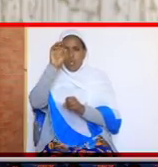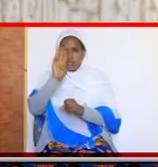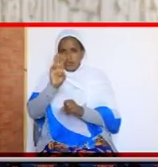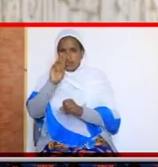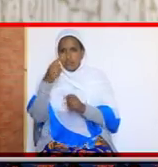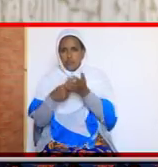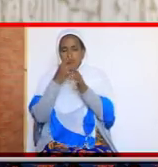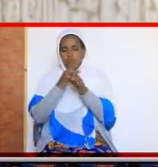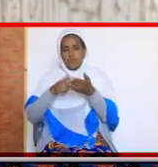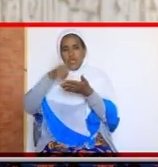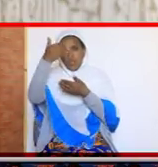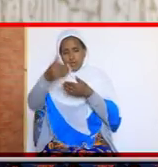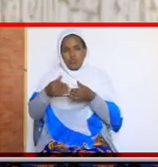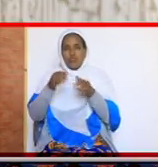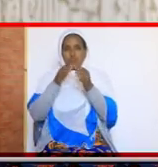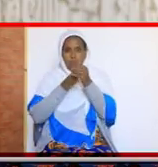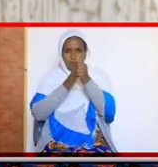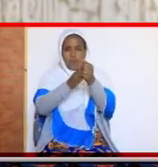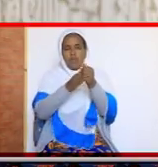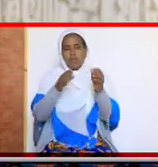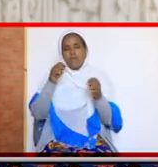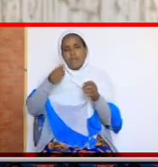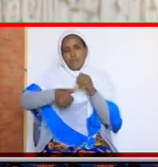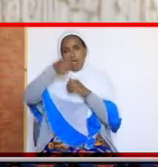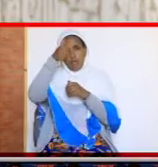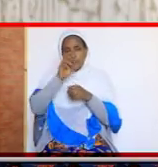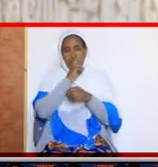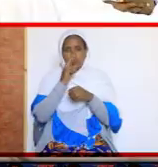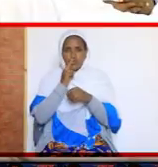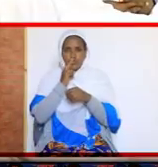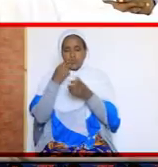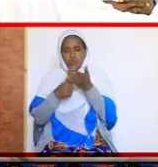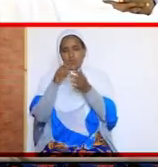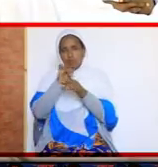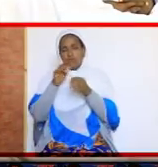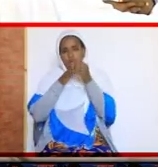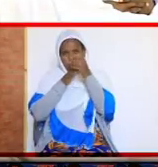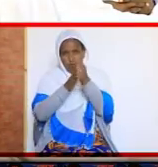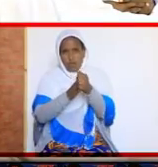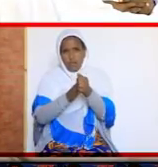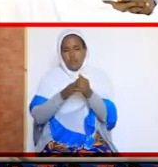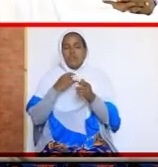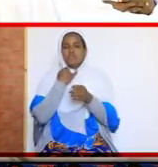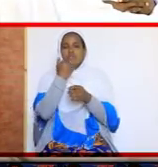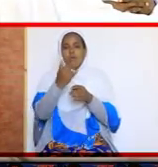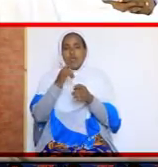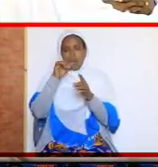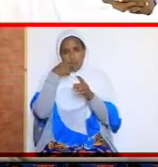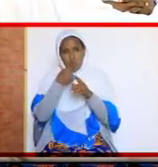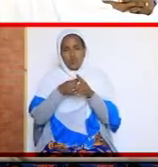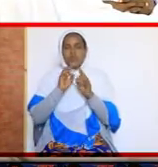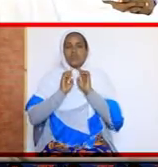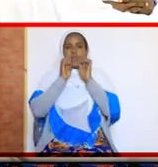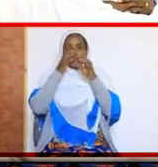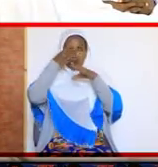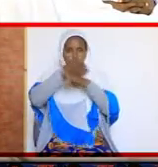መዋስት አቡን ቀጥሎ የሚመራ ነው። በዐቢይ ጾሚው አይቀርም፣ ፍታት ቢኖርም ባይኖርም ይመራል መዋስት። ዝማሬ የሚለው